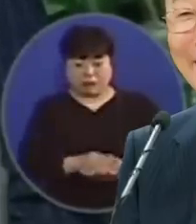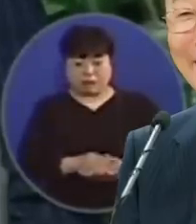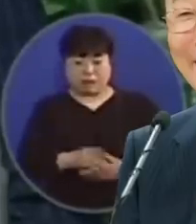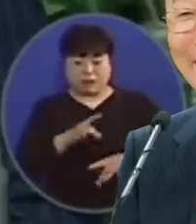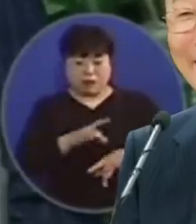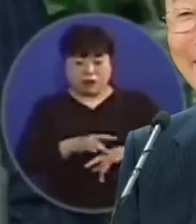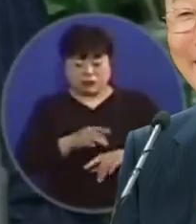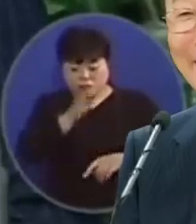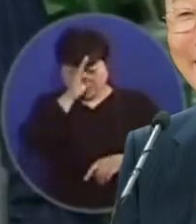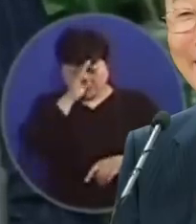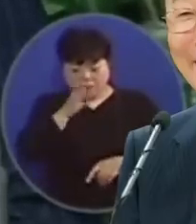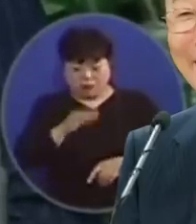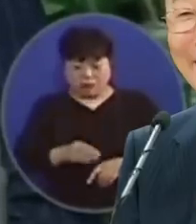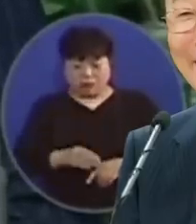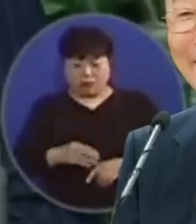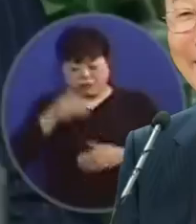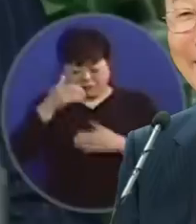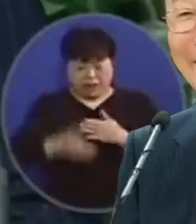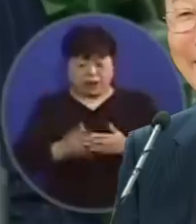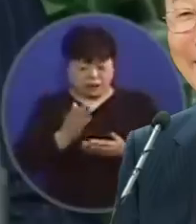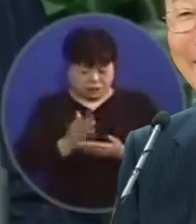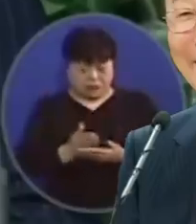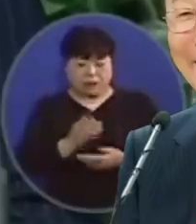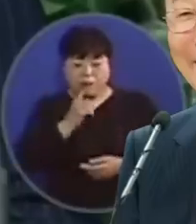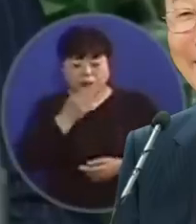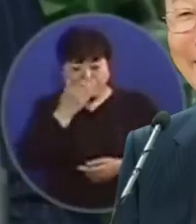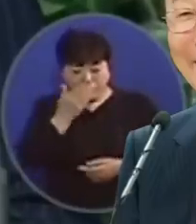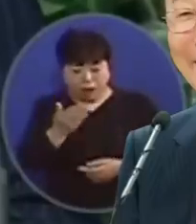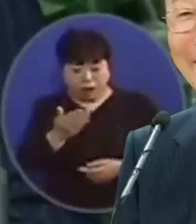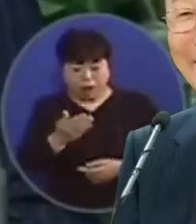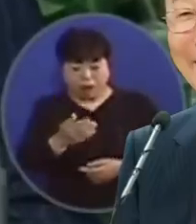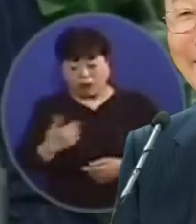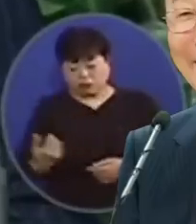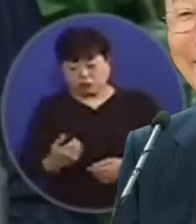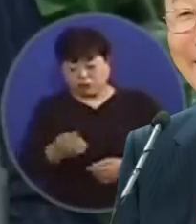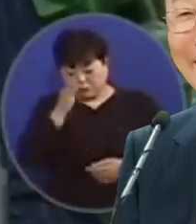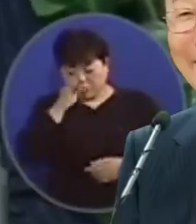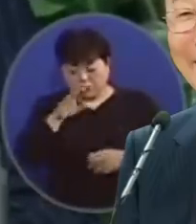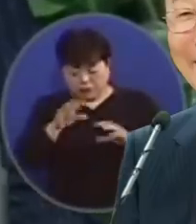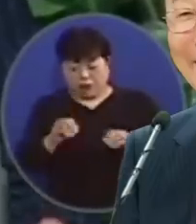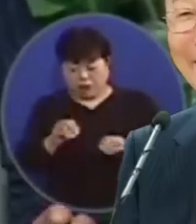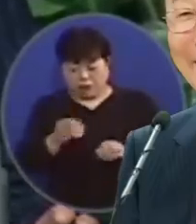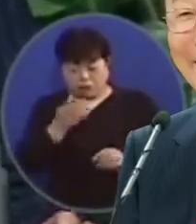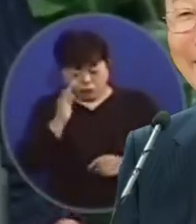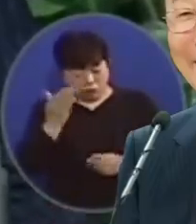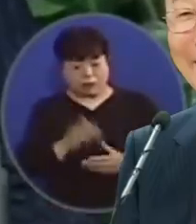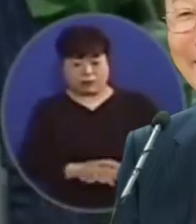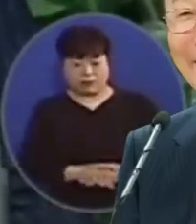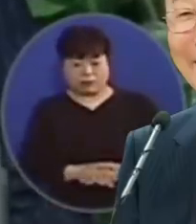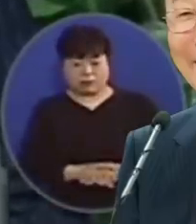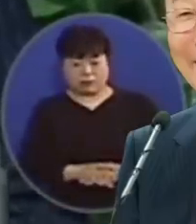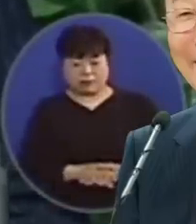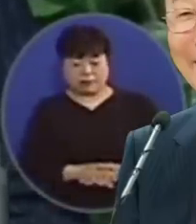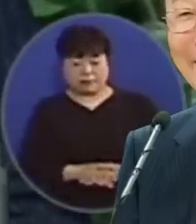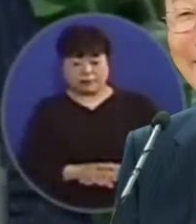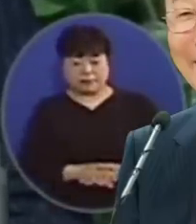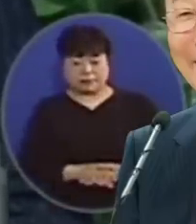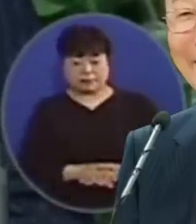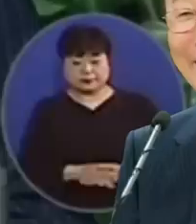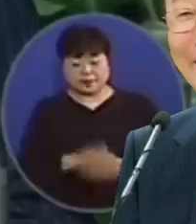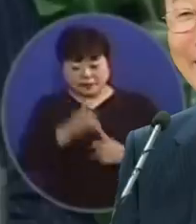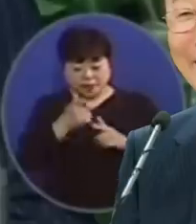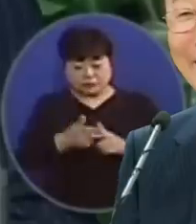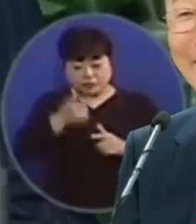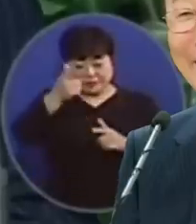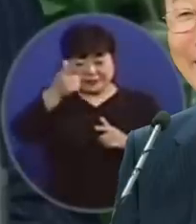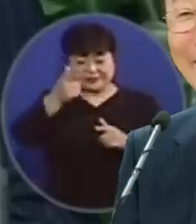관절염은 재배하고 중풍병은 재배하고 나 책임지겠습니다. 그러면 그 병은 재배되는 것이죠.